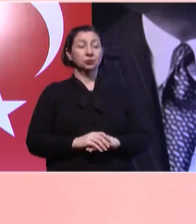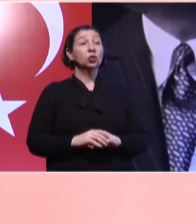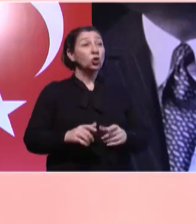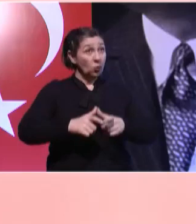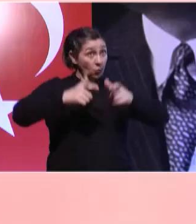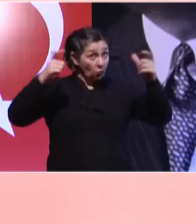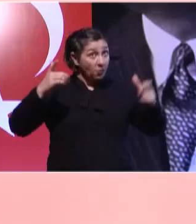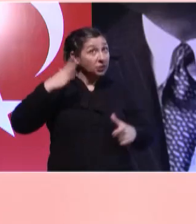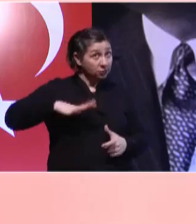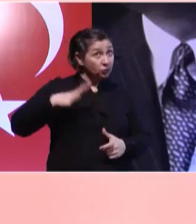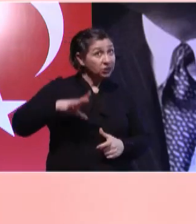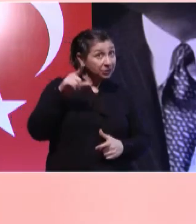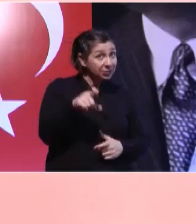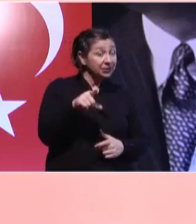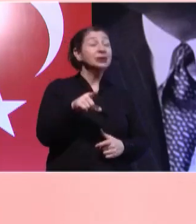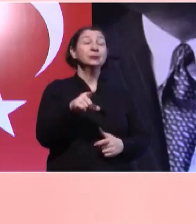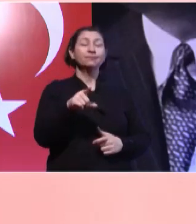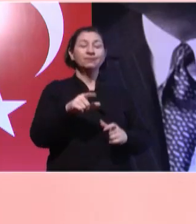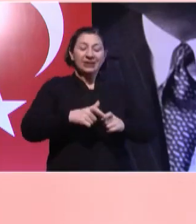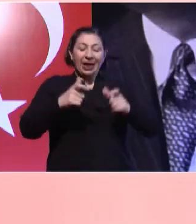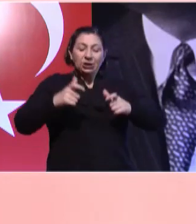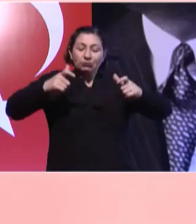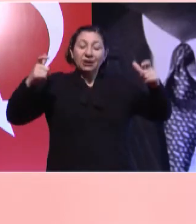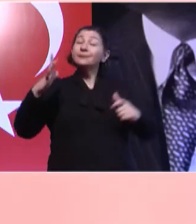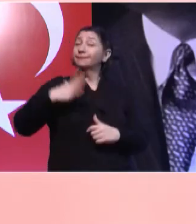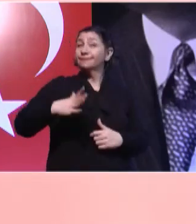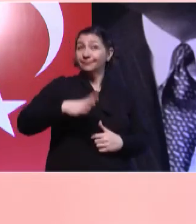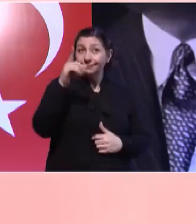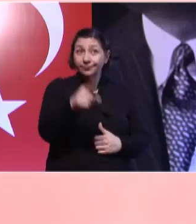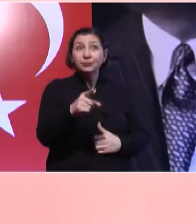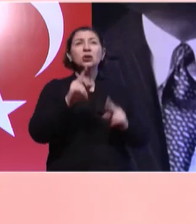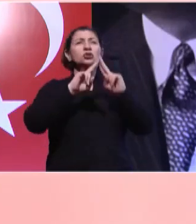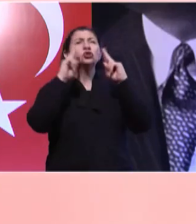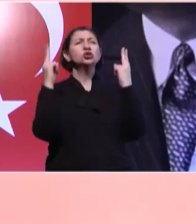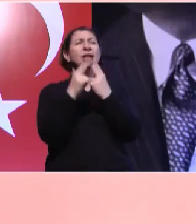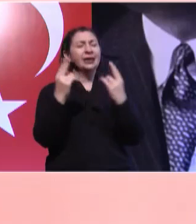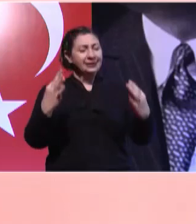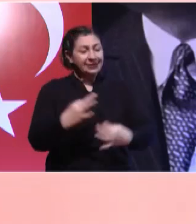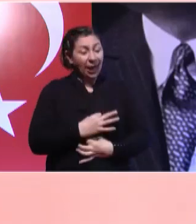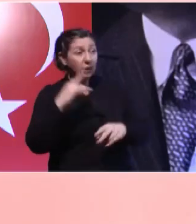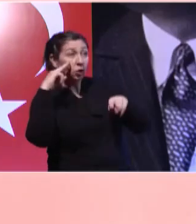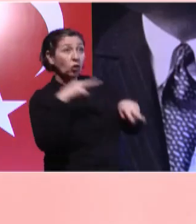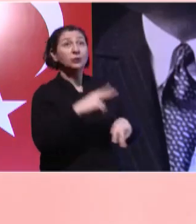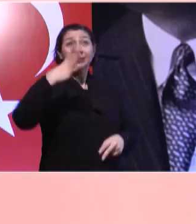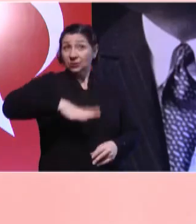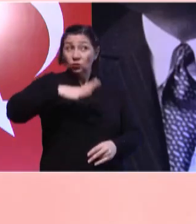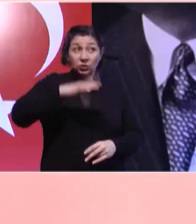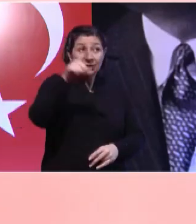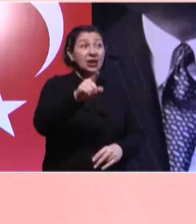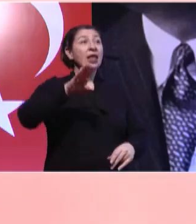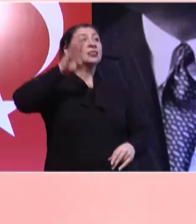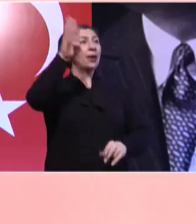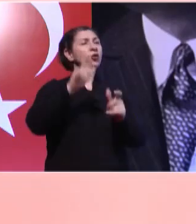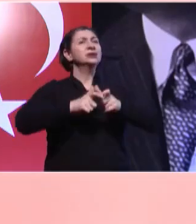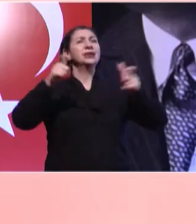Büyümek istiyorsanız, gelişmek istiyorsanız, dünyada saygınlık kazanmak istiyorsanız